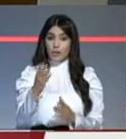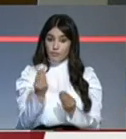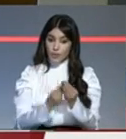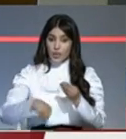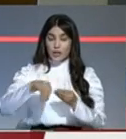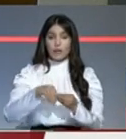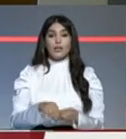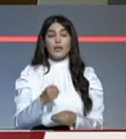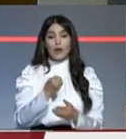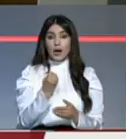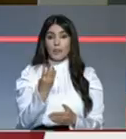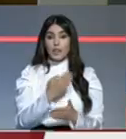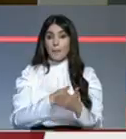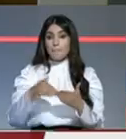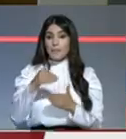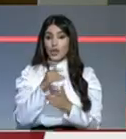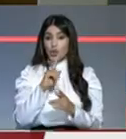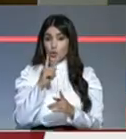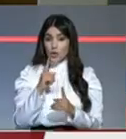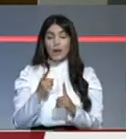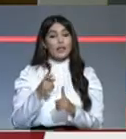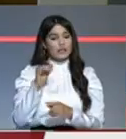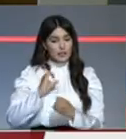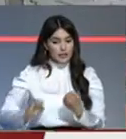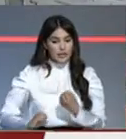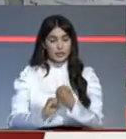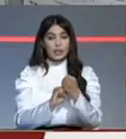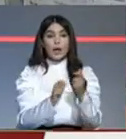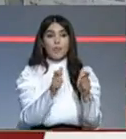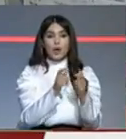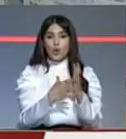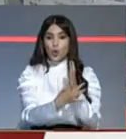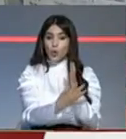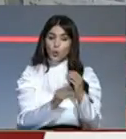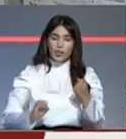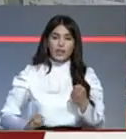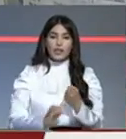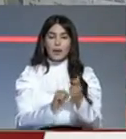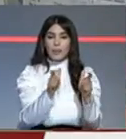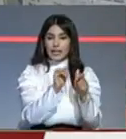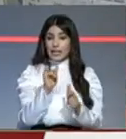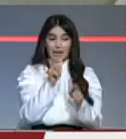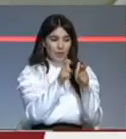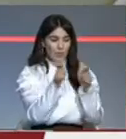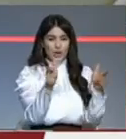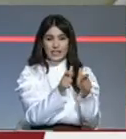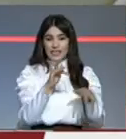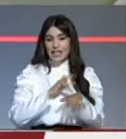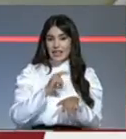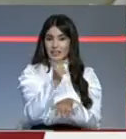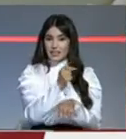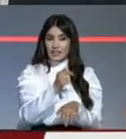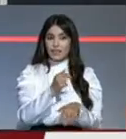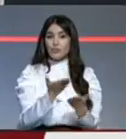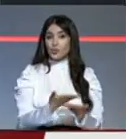بقيمه اربعمائه مليون دينار لدعم اليه ضمان قروض المساندات لفائده المؤسسات المتضرره من